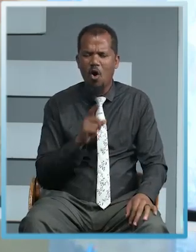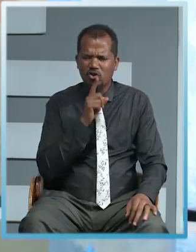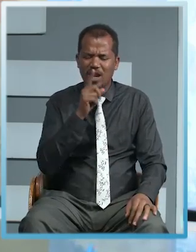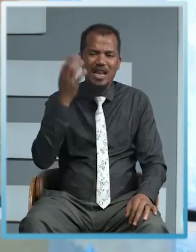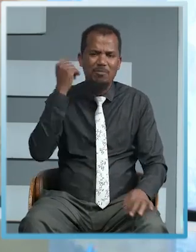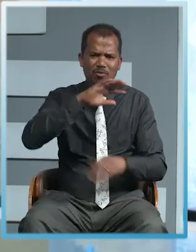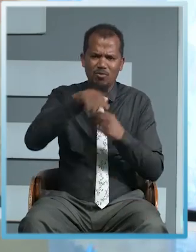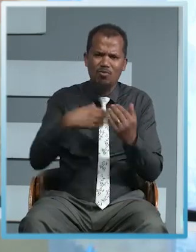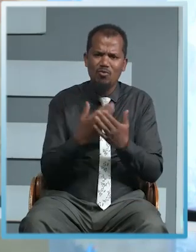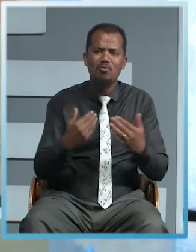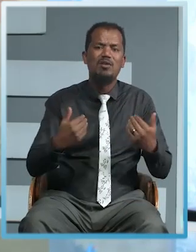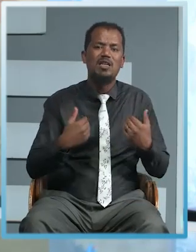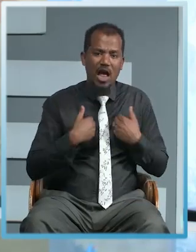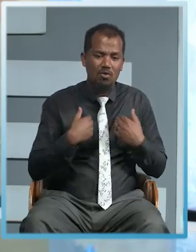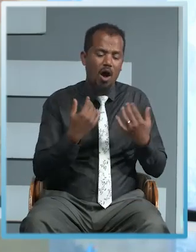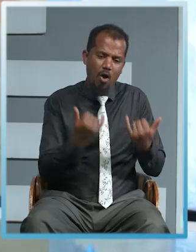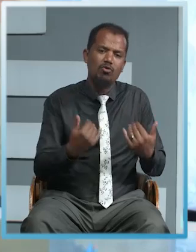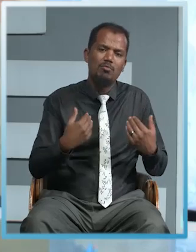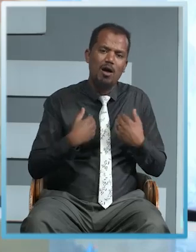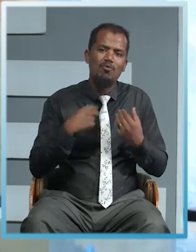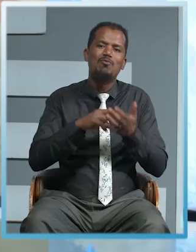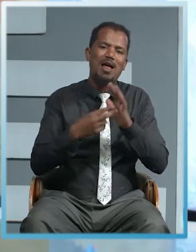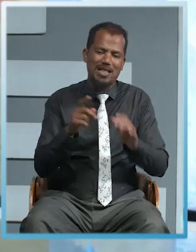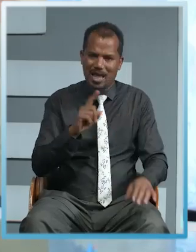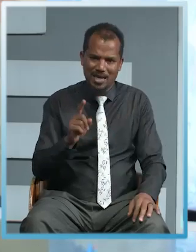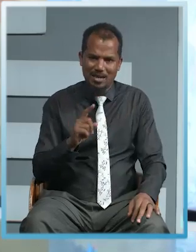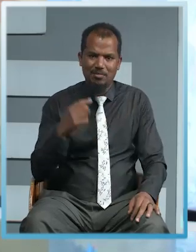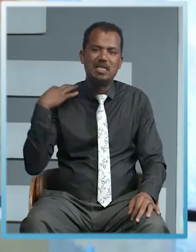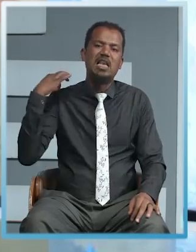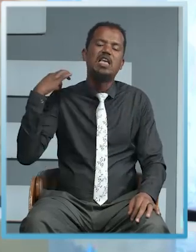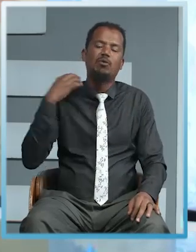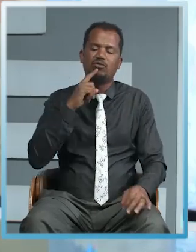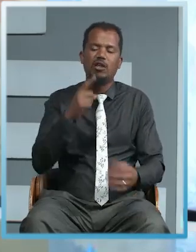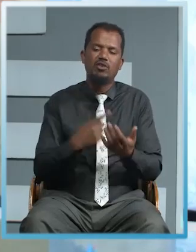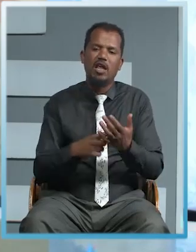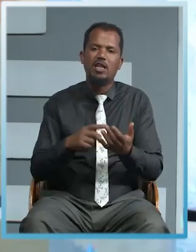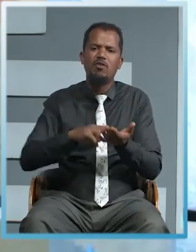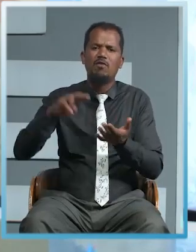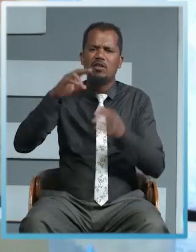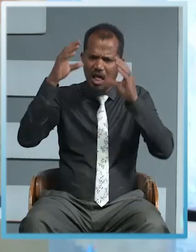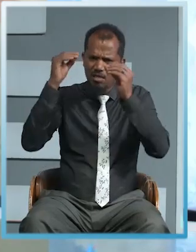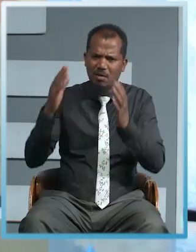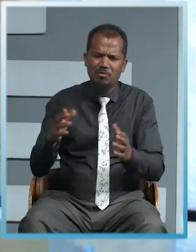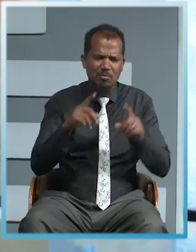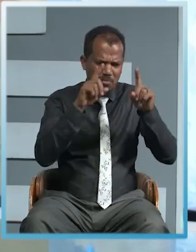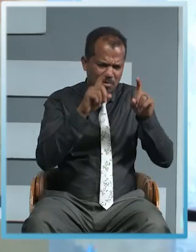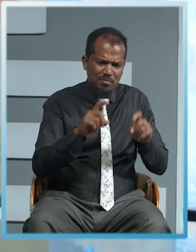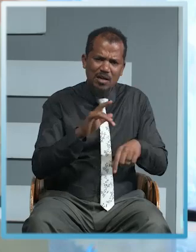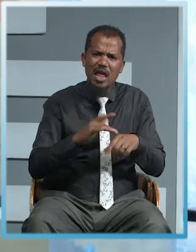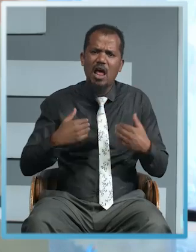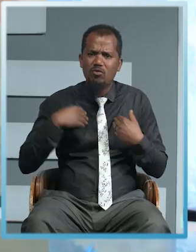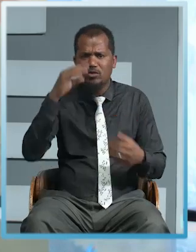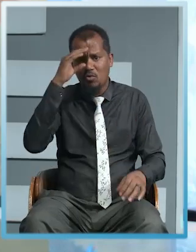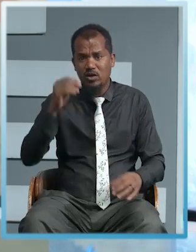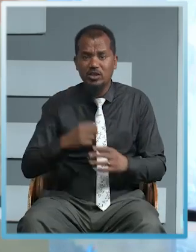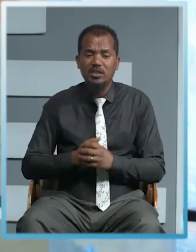ኦሪጅናል የነበሩ ሰዎች ሁሉ ደግሞ እንዳሉ አሁን ድረሳሉ ማለት ደግሞ አይደለም። ግን ግለሰቦች ናቸው ዩኒቨርሲቲ የሚያስተምሩ ሰዎች በመርምር ላይ ያሉ